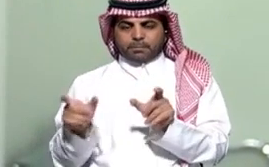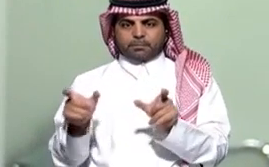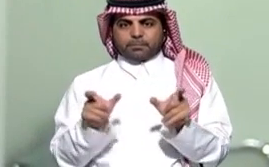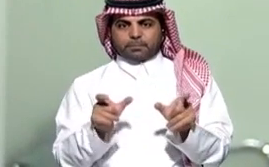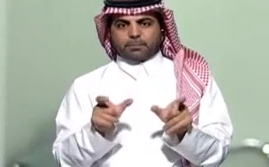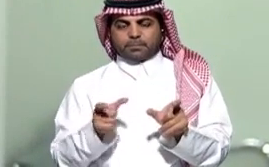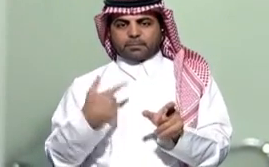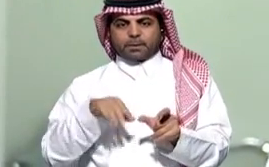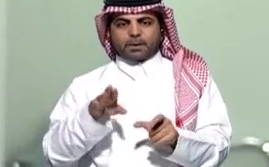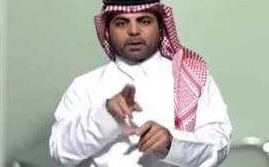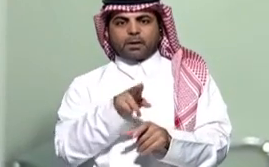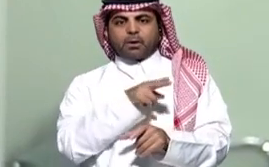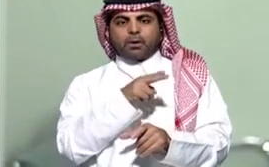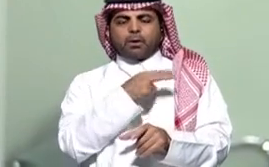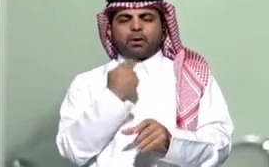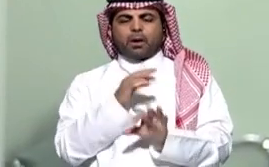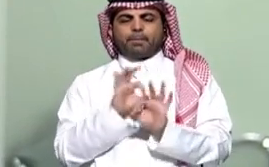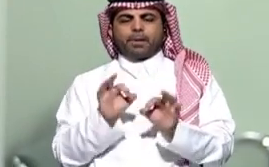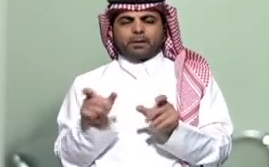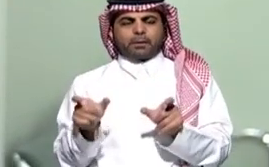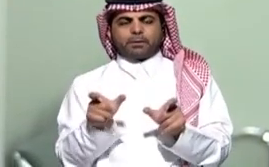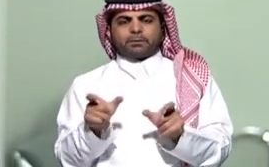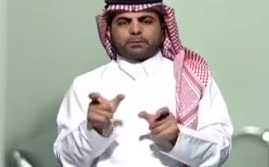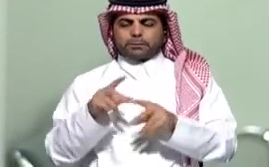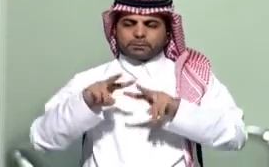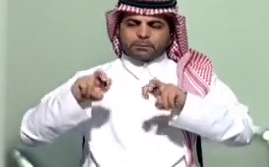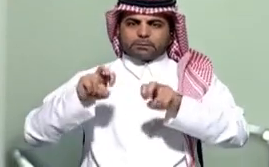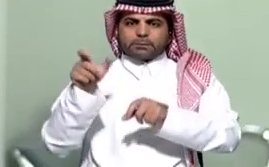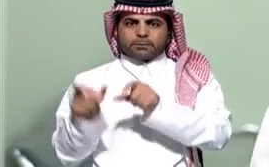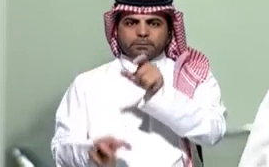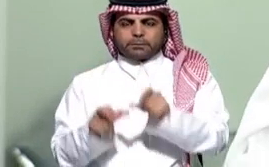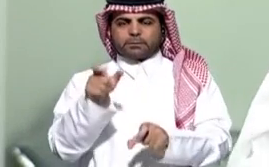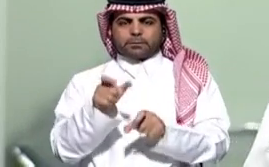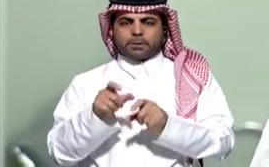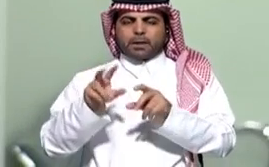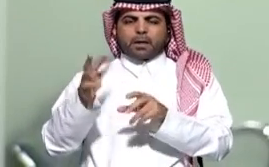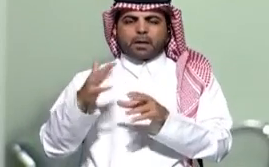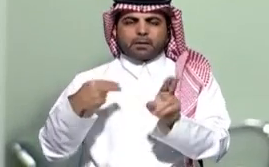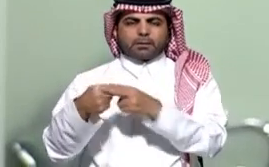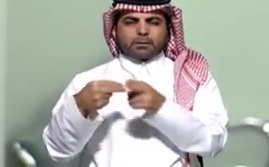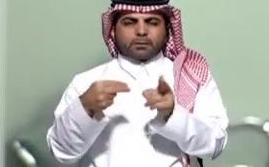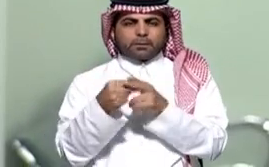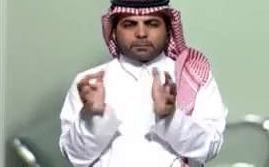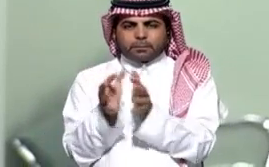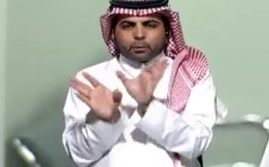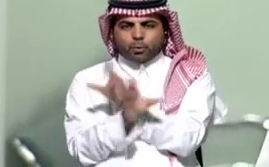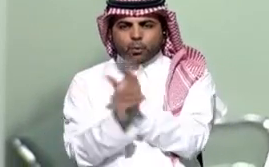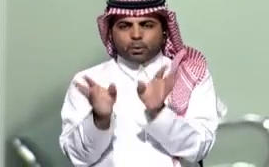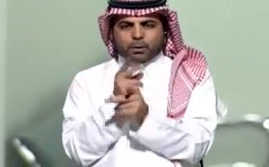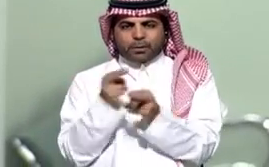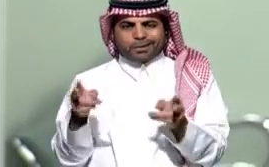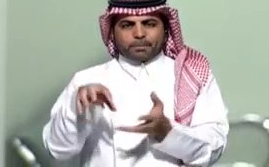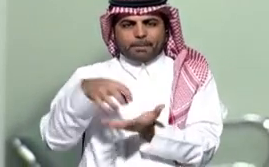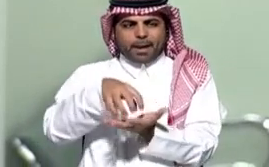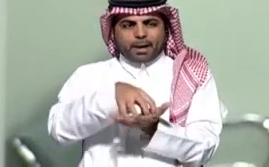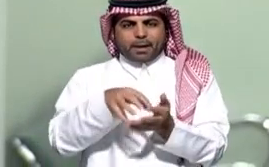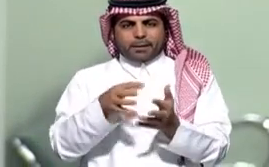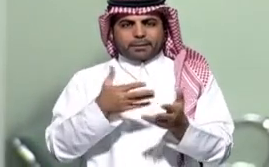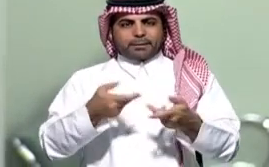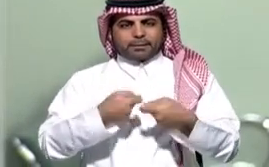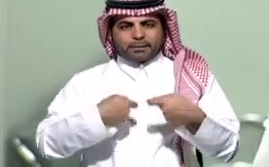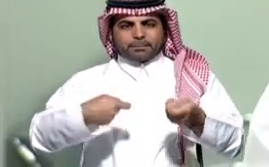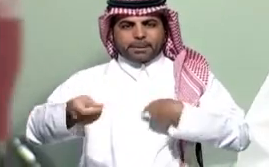من الجهات، أيضا متابعة للقرارات الصادرة من الجهات المعنية بإغلاق المجمعات، أيضا بمنع